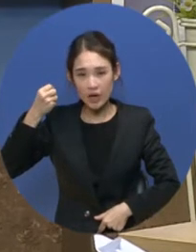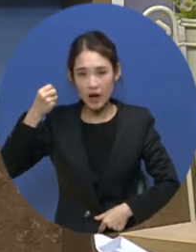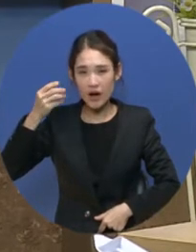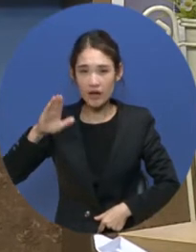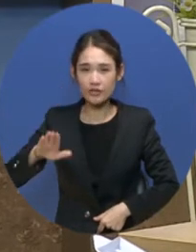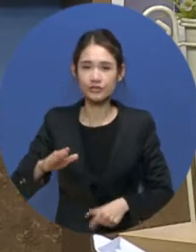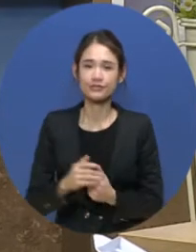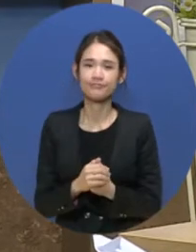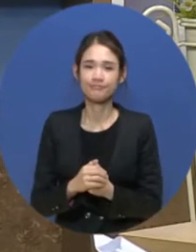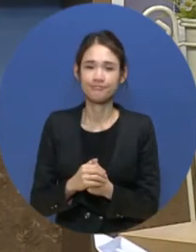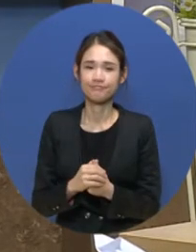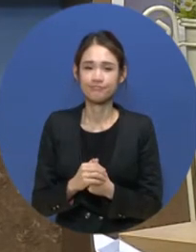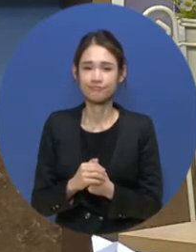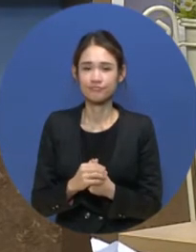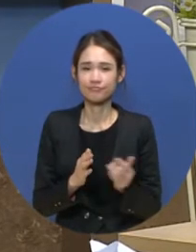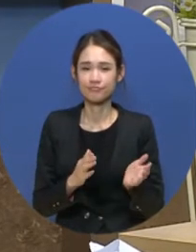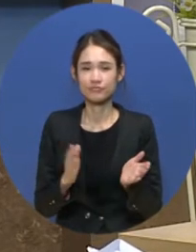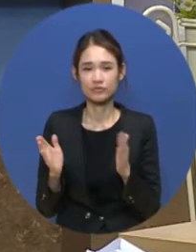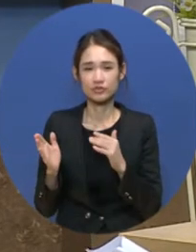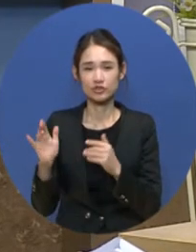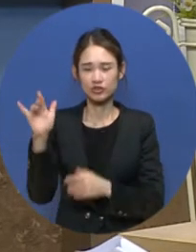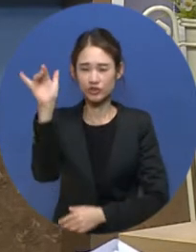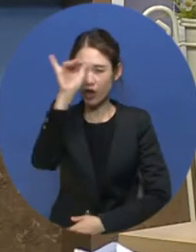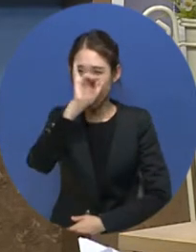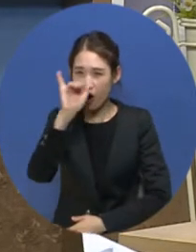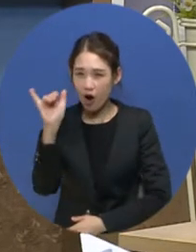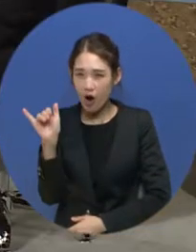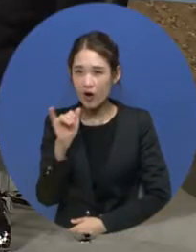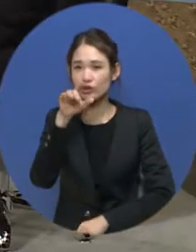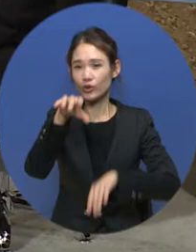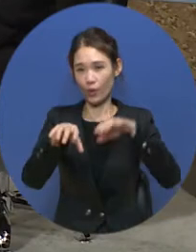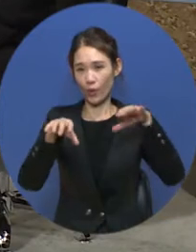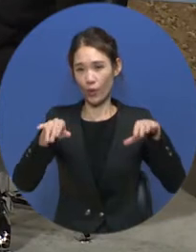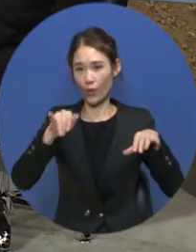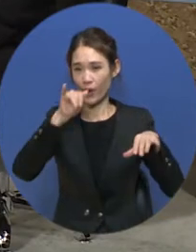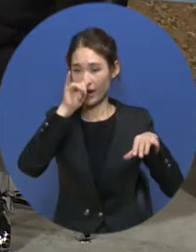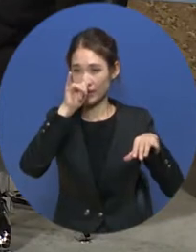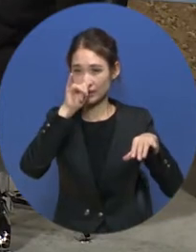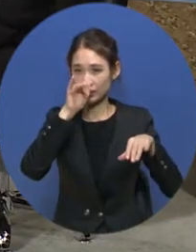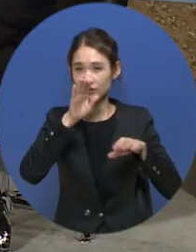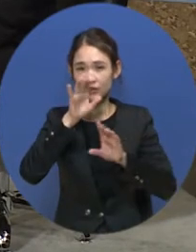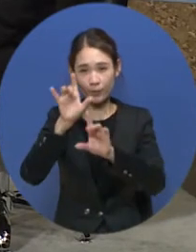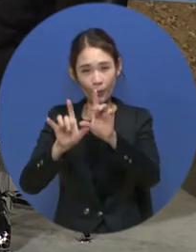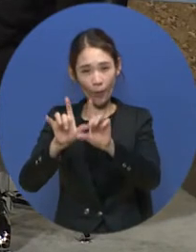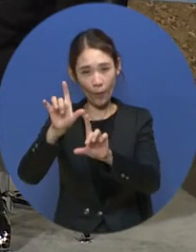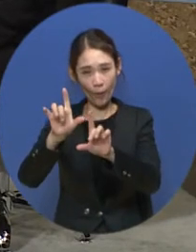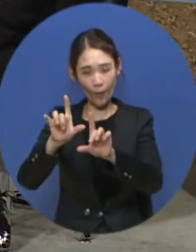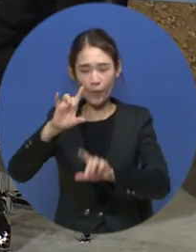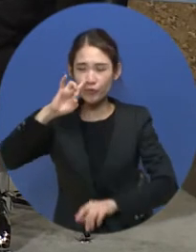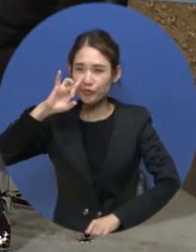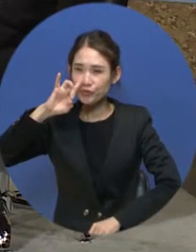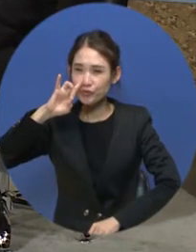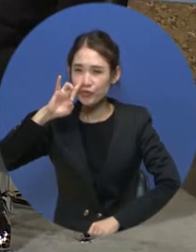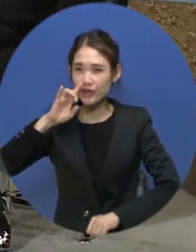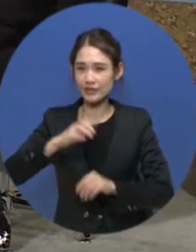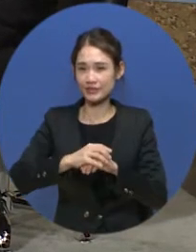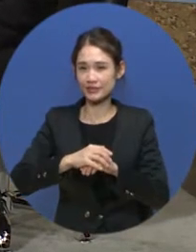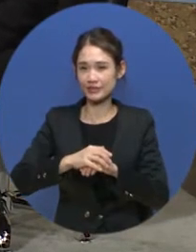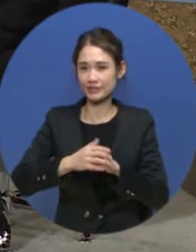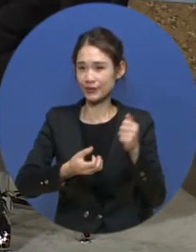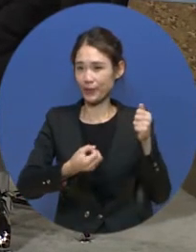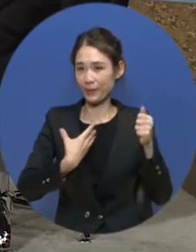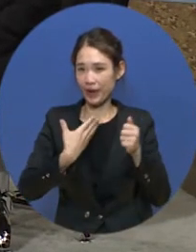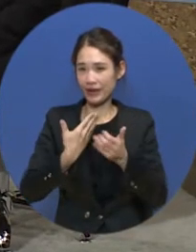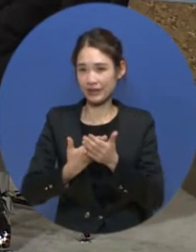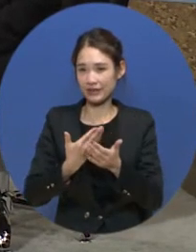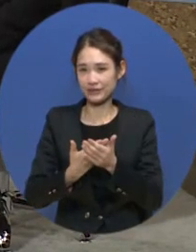가정 어린이집인데요. 네. 그렇다면 이 전국에 있는 가정 어린이집의 현황이 좀 궁금하거든요. 네, 네. 박 회장님께서